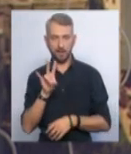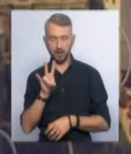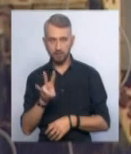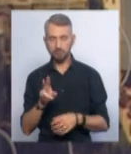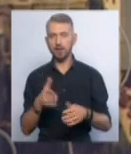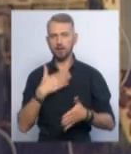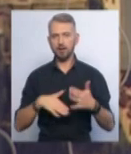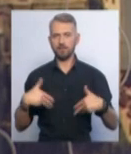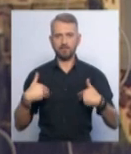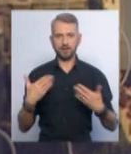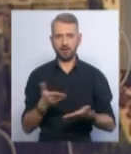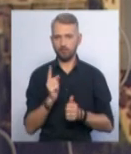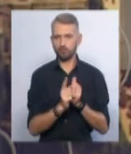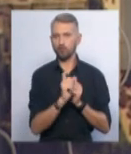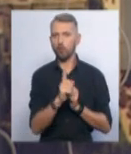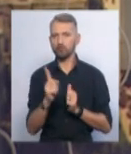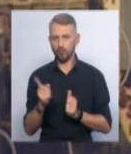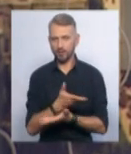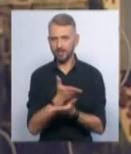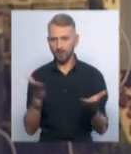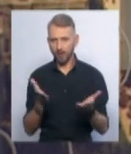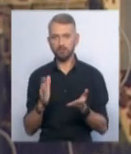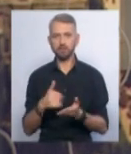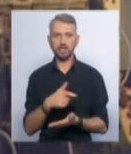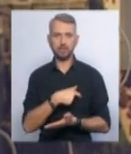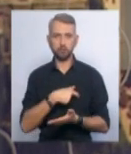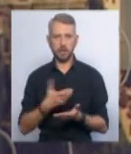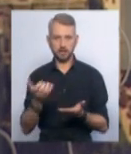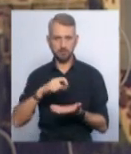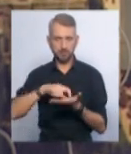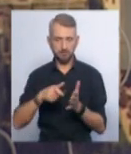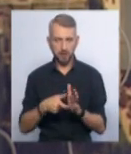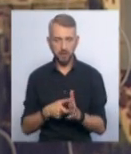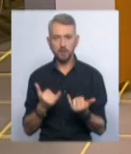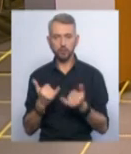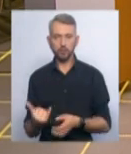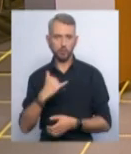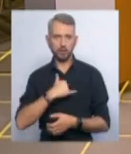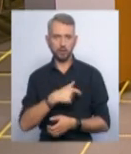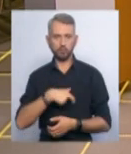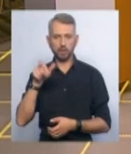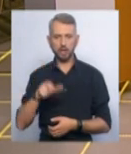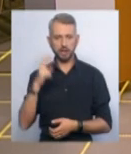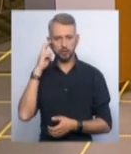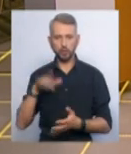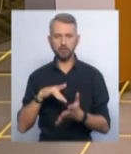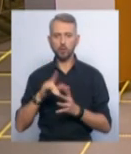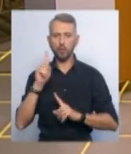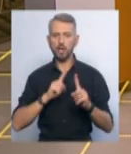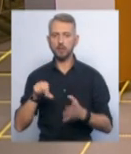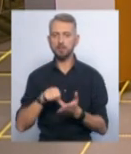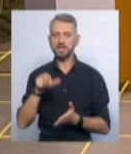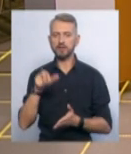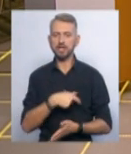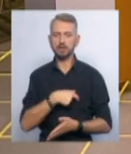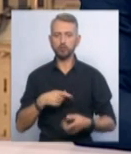з вас в прямому ефірі депутатської приймальні. Сьогодні до нашої студії завітав депутат Київської міської ради, представник депутатської